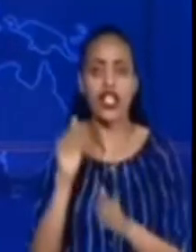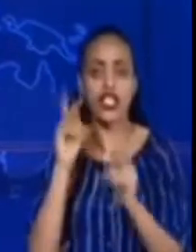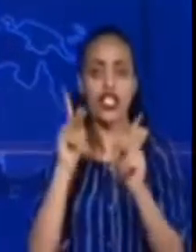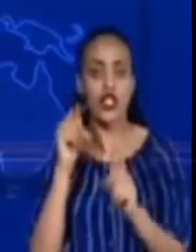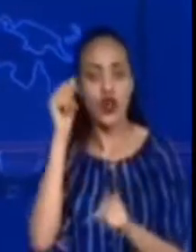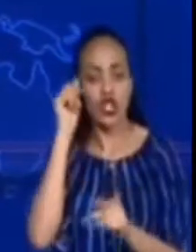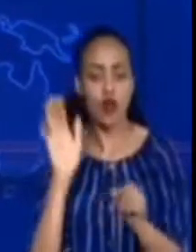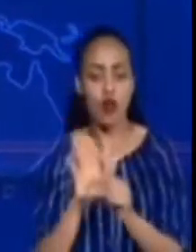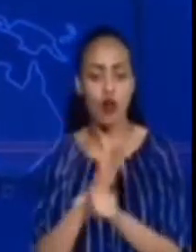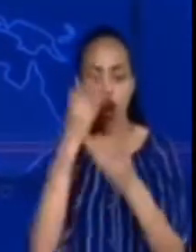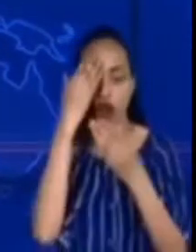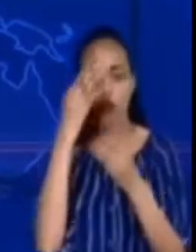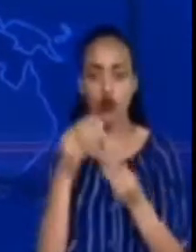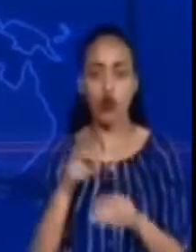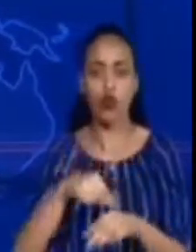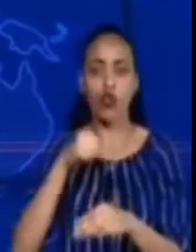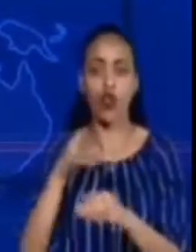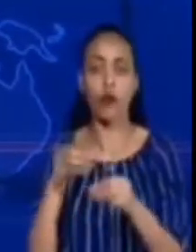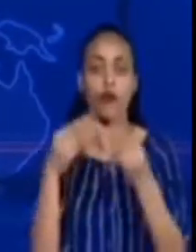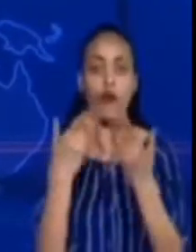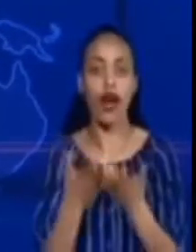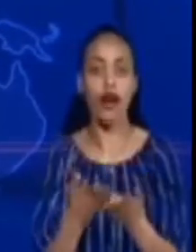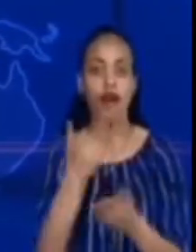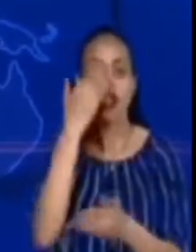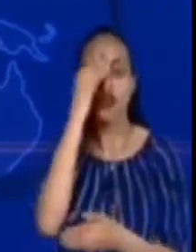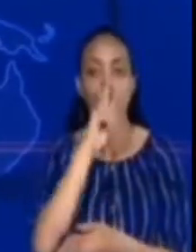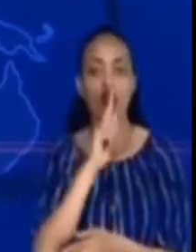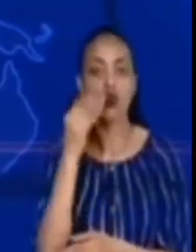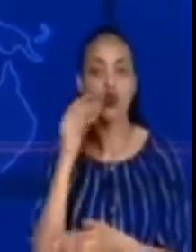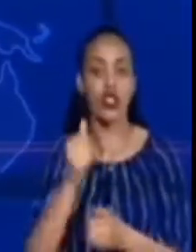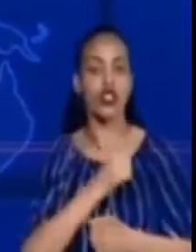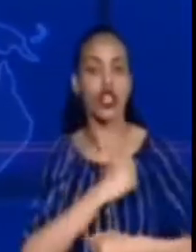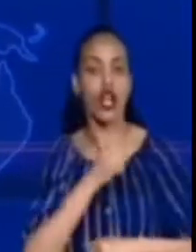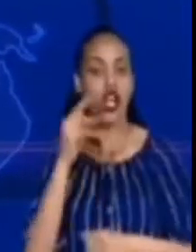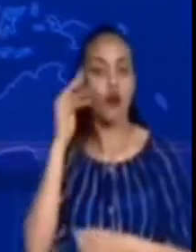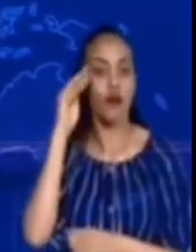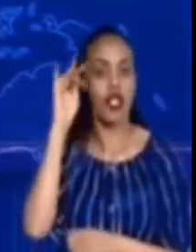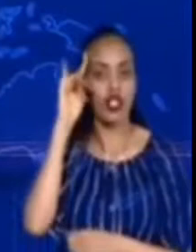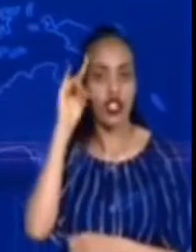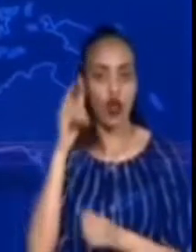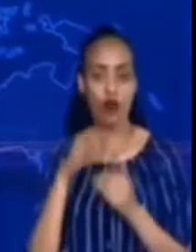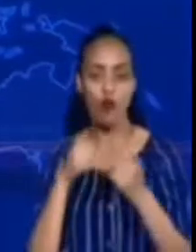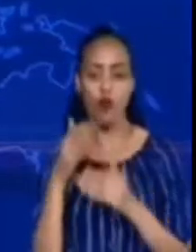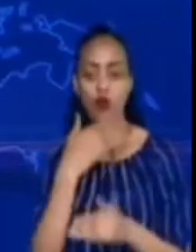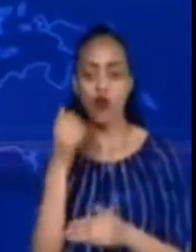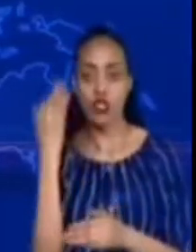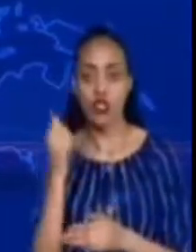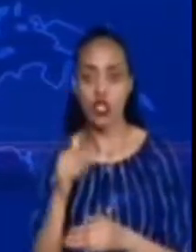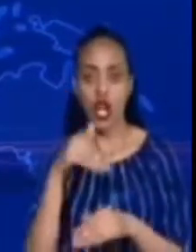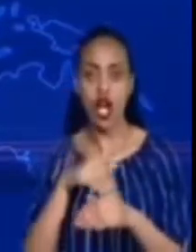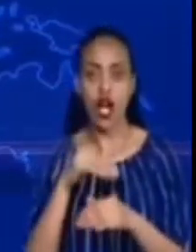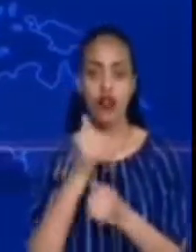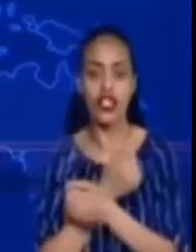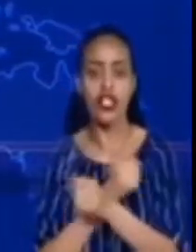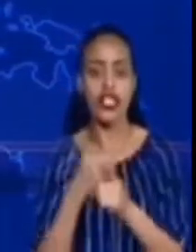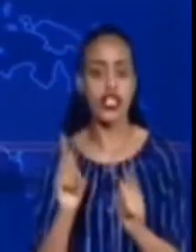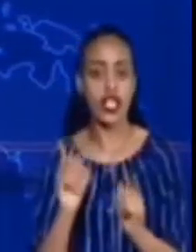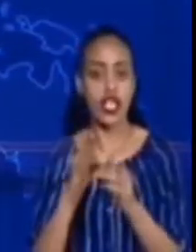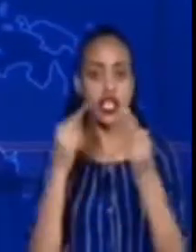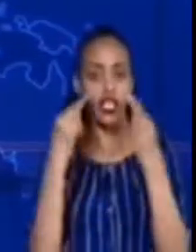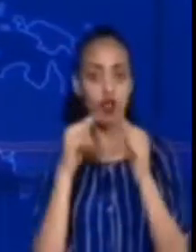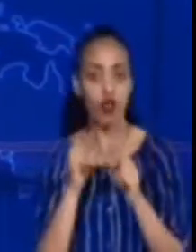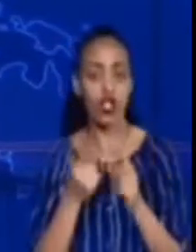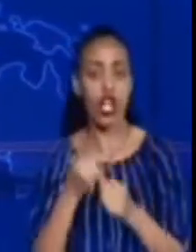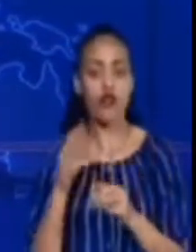አይደለም። የሚሳደብ አይደለም። የሰው ገንዘብ የሰው ሀቅ የሚበላ አይደለም። ሴት የሚያገለባብጥ አይደለም። ከዘመኑ ሰው ከዘመኑ